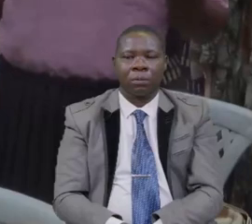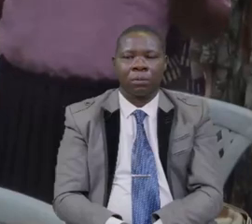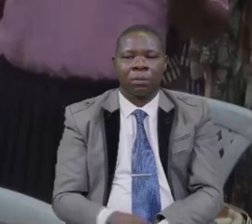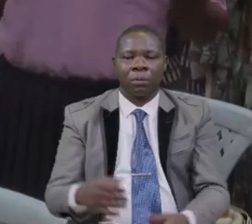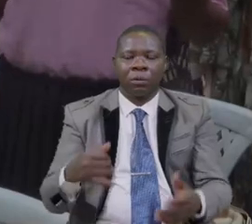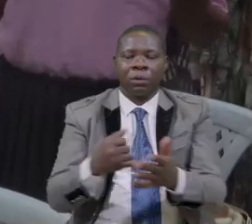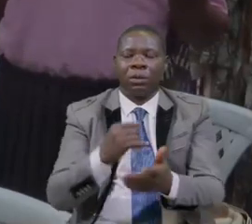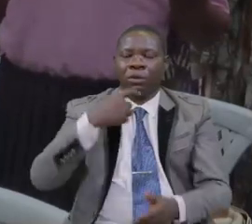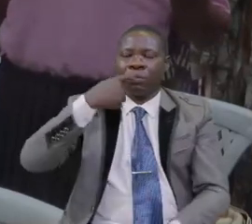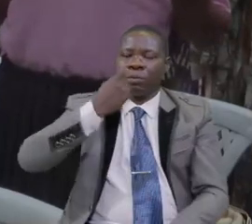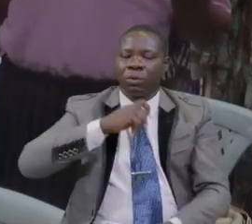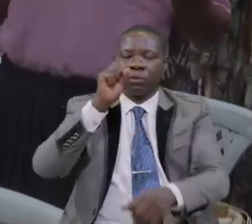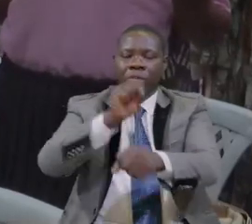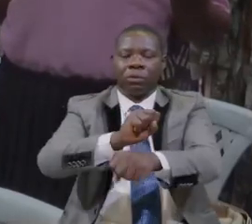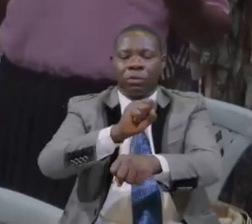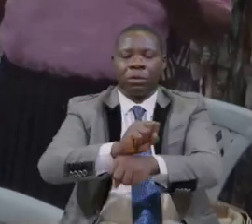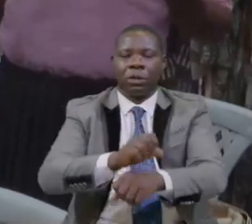Elle doit agir.